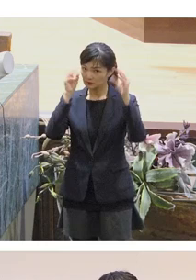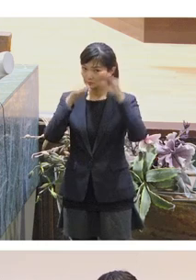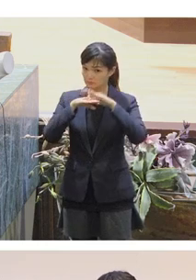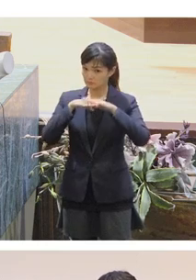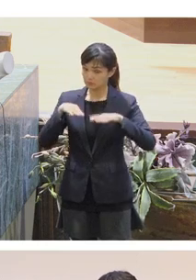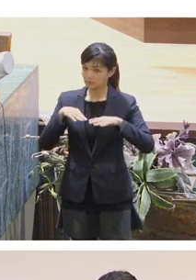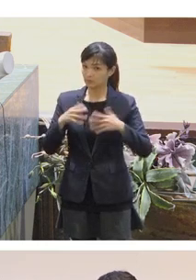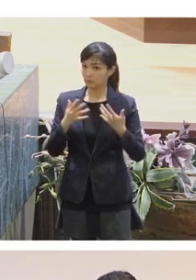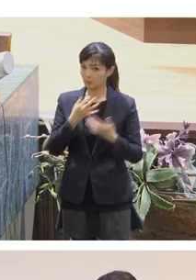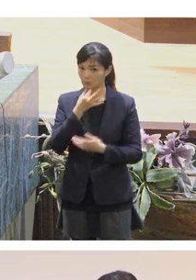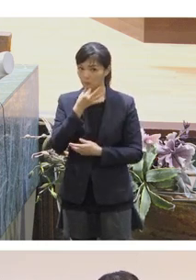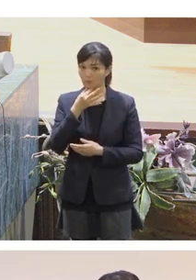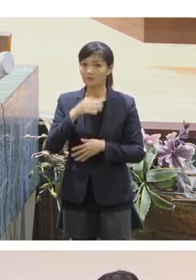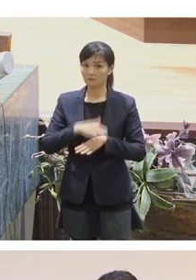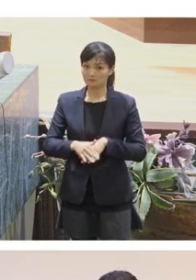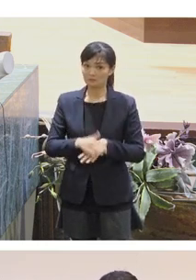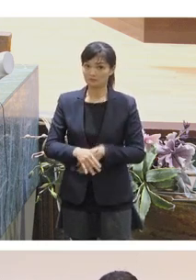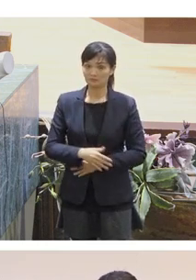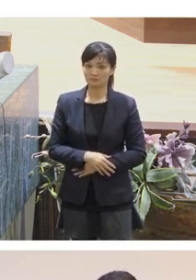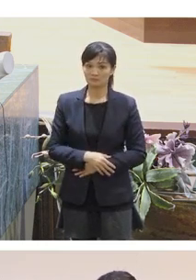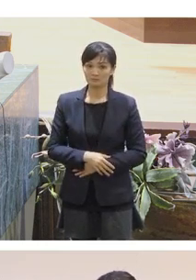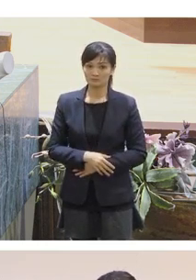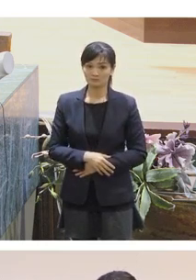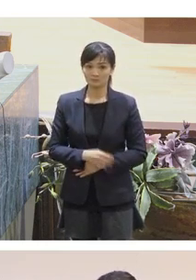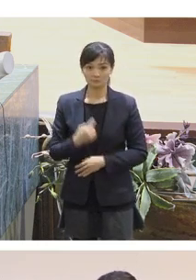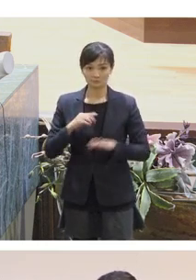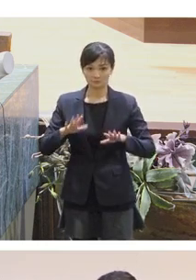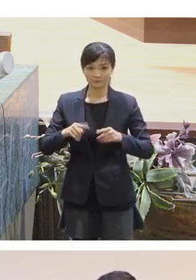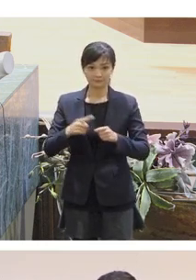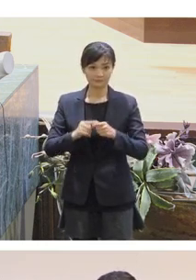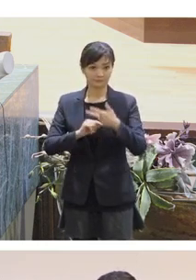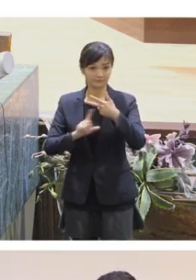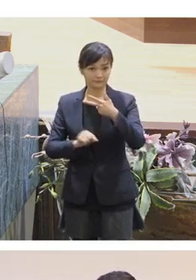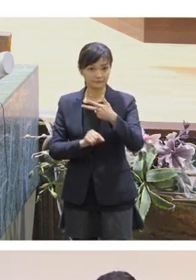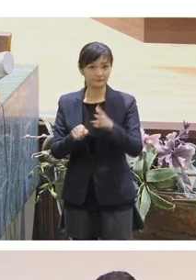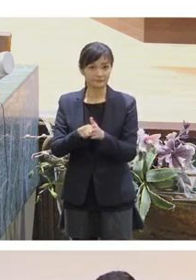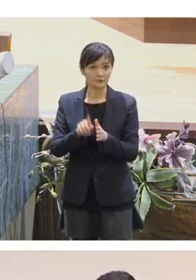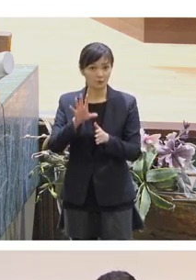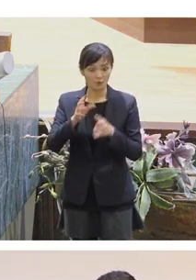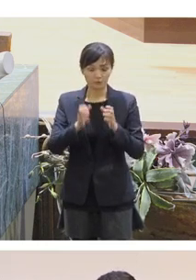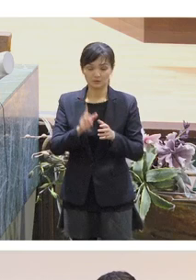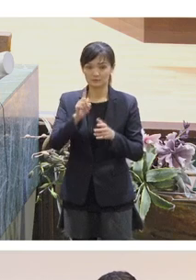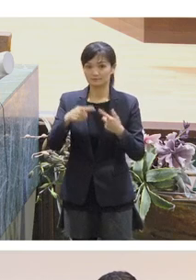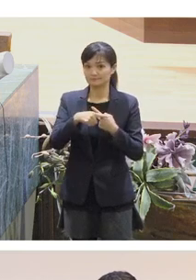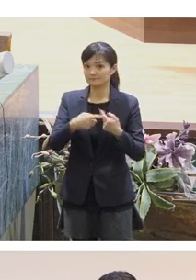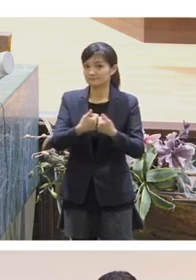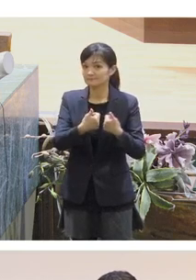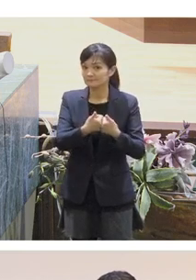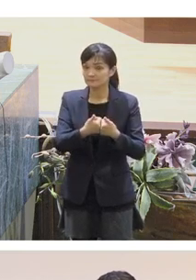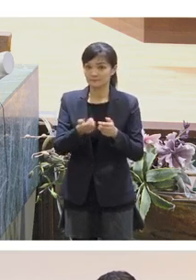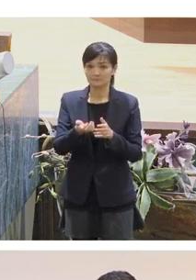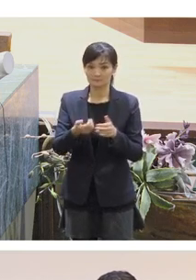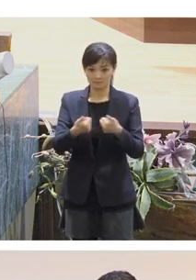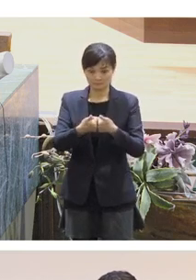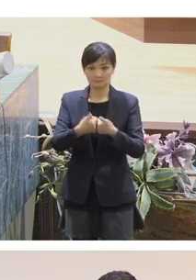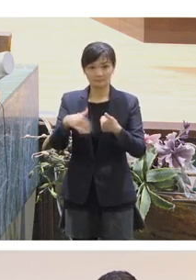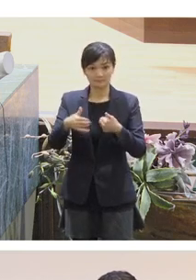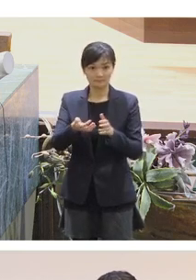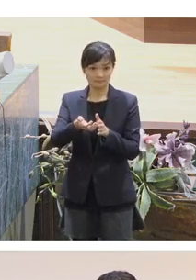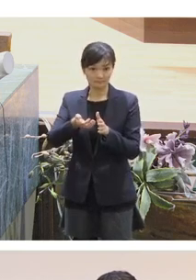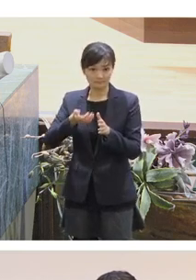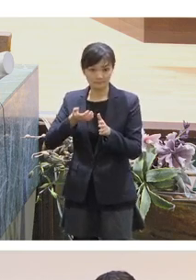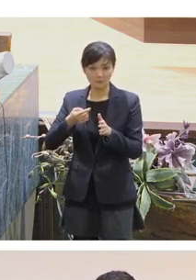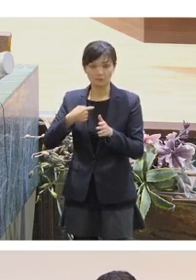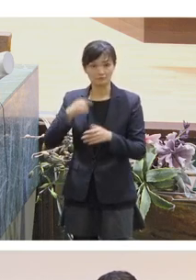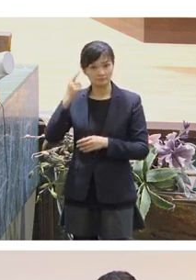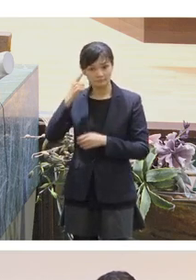哈。那我们的中研院法律所在今年七月的时候办了一个研讨会，那在前置的作业的时候有跟